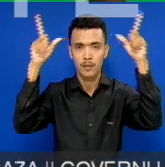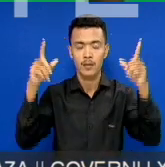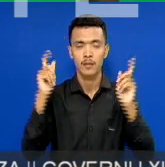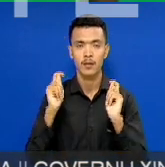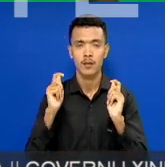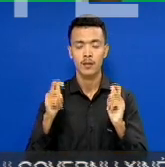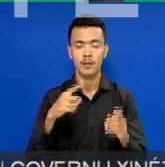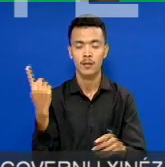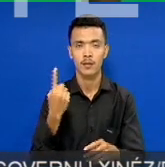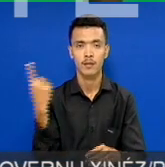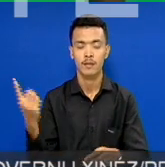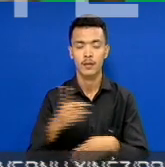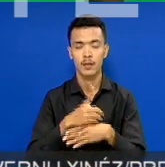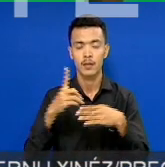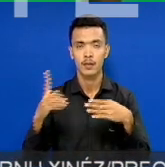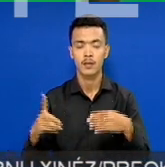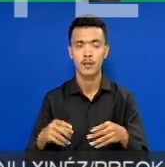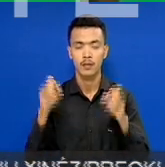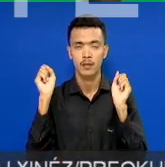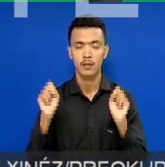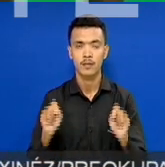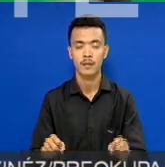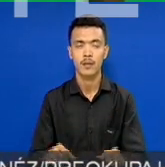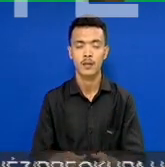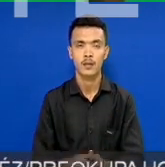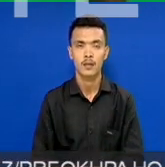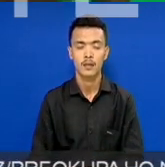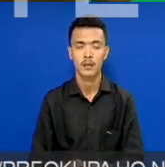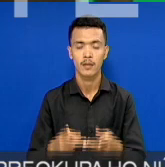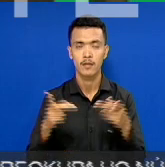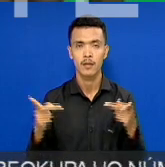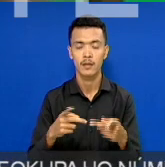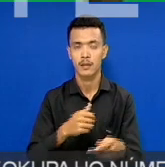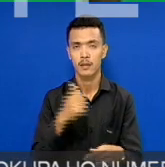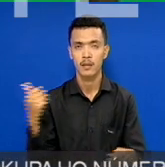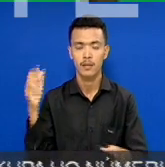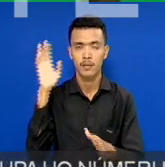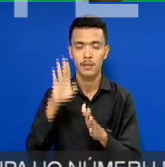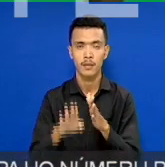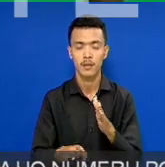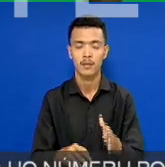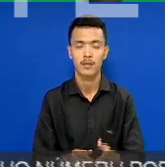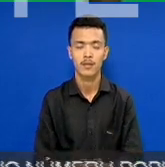na fatin direksyon nasional para bele karik iha fatin sirup na beke minus ona bele